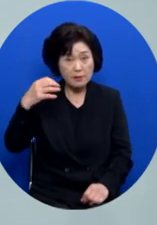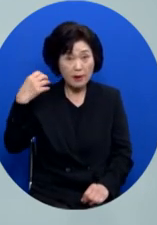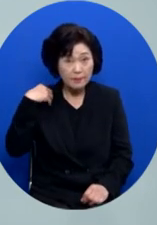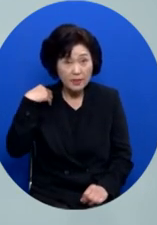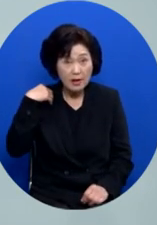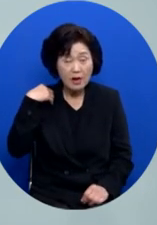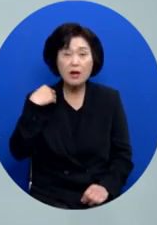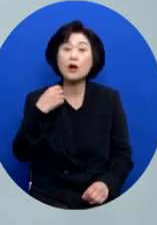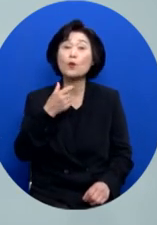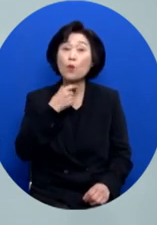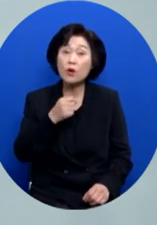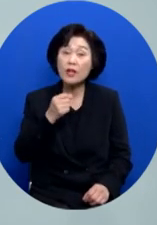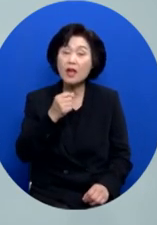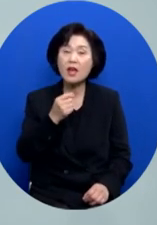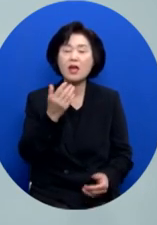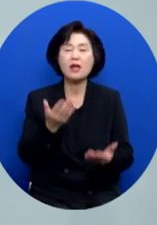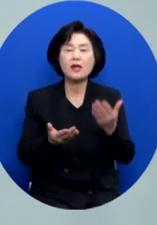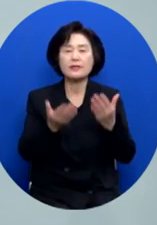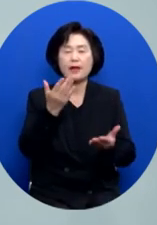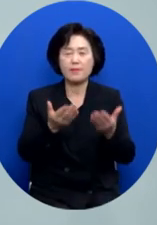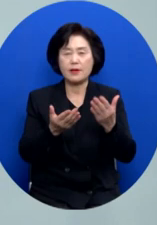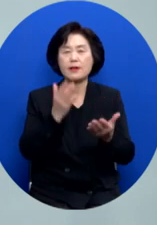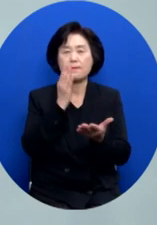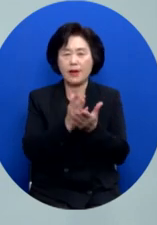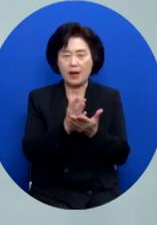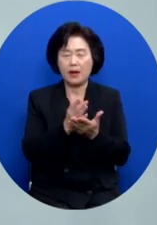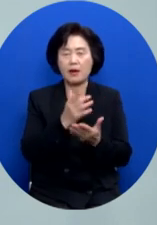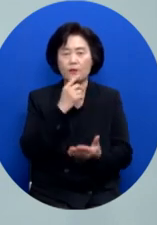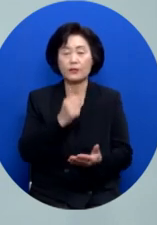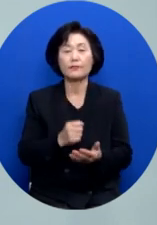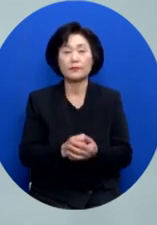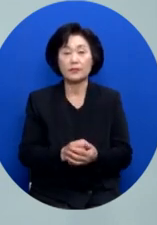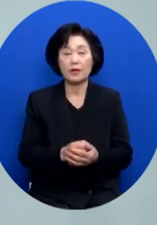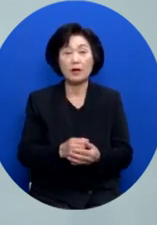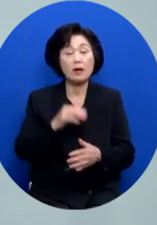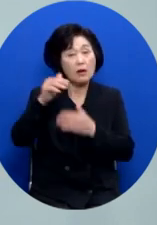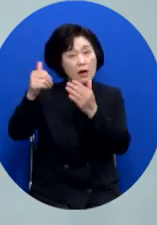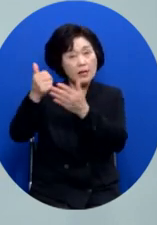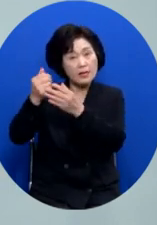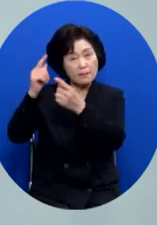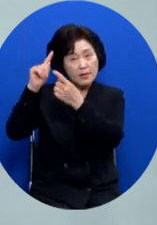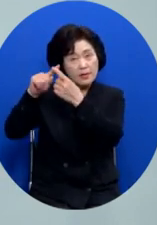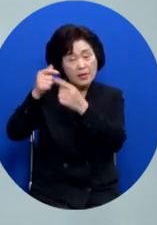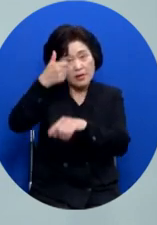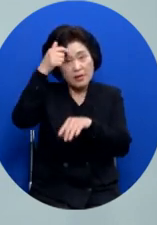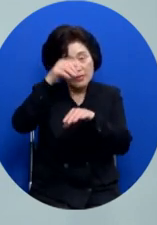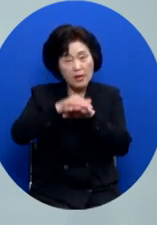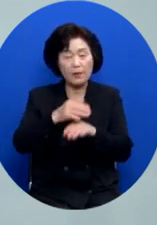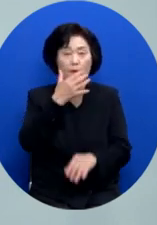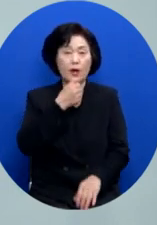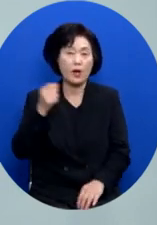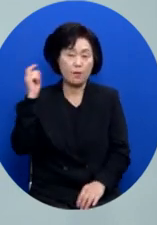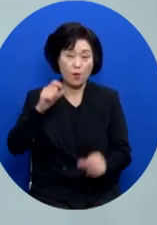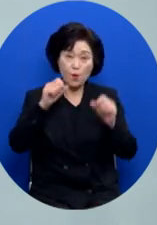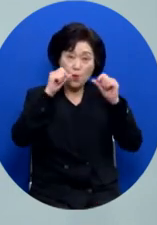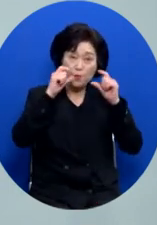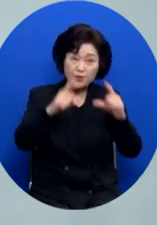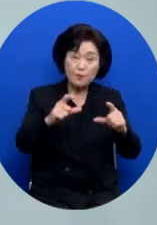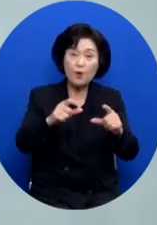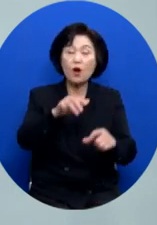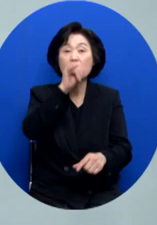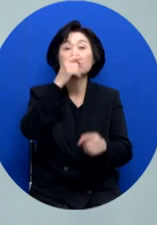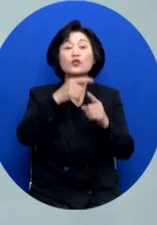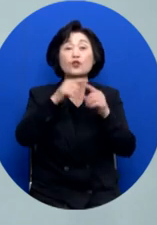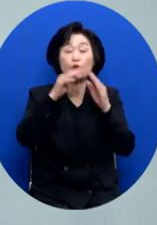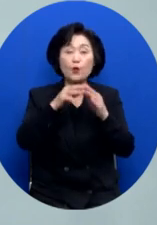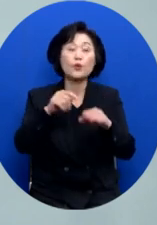차별을 제거할 책임이 있습니다. 하나님을 향한 예배와 복음의 선포가 있는 교회는 돌아보아서